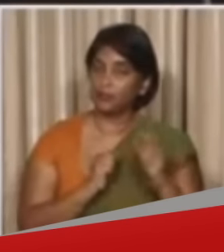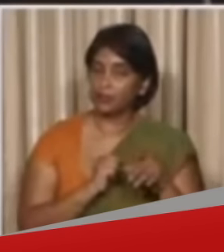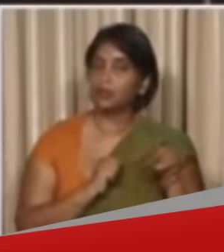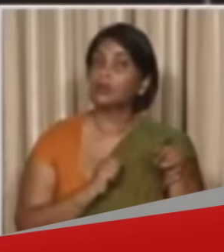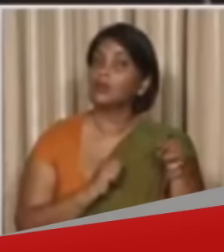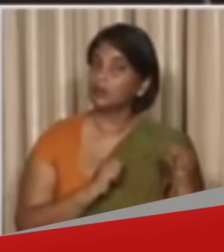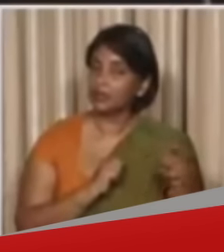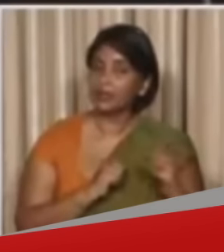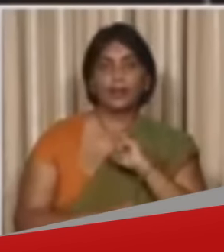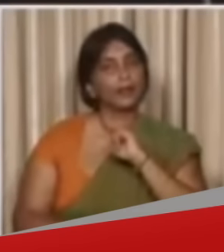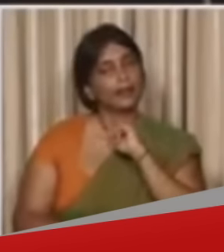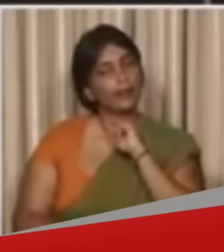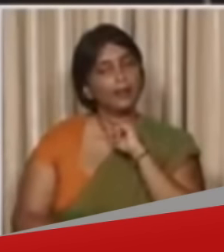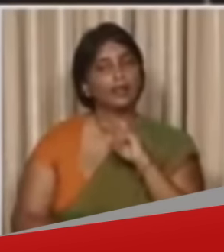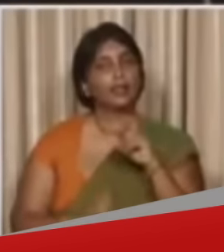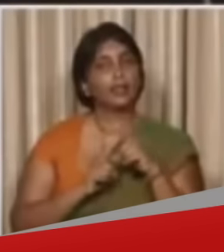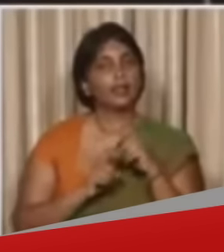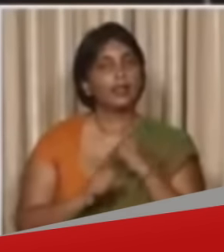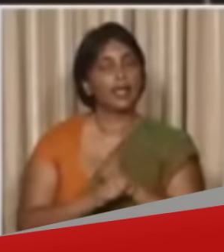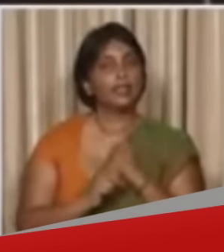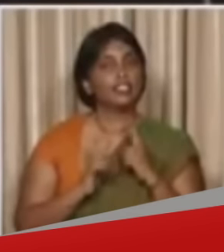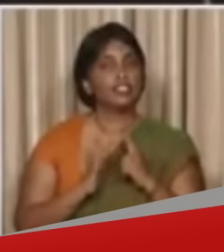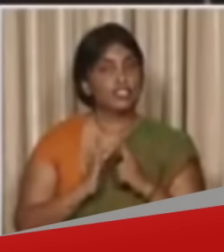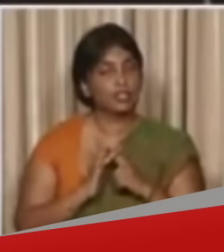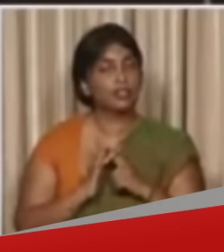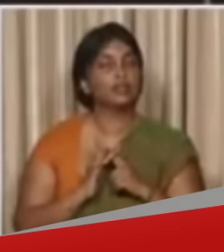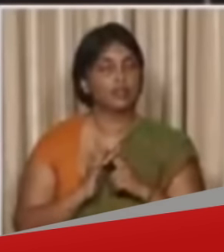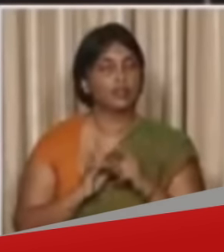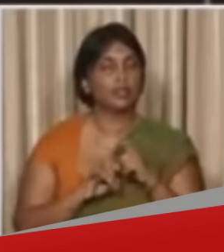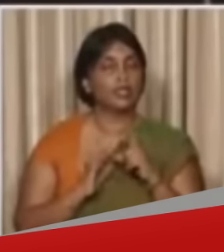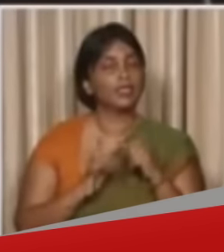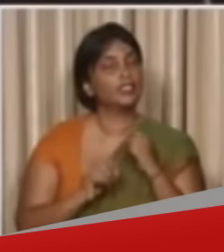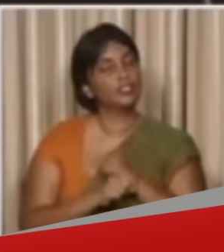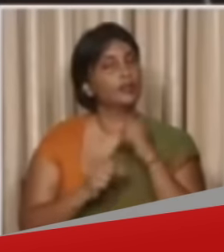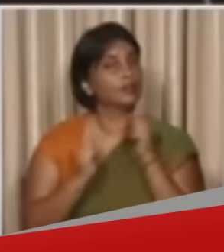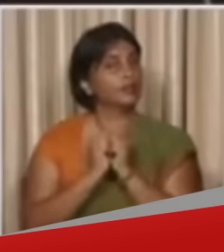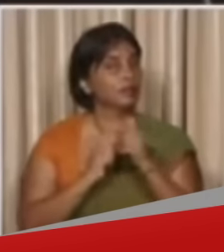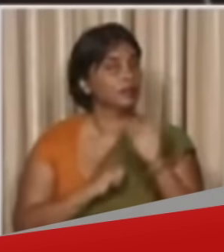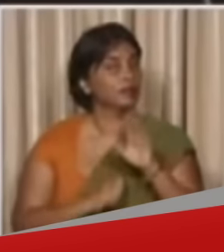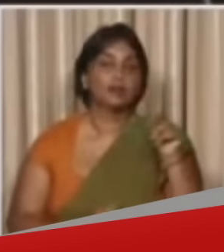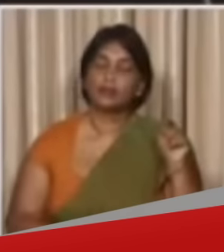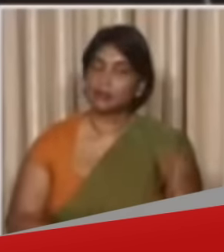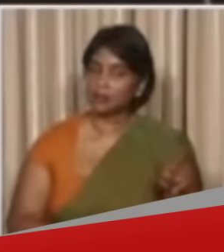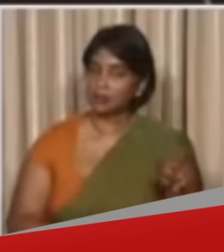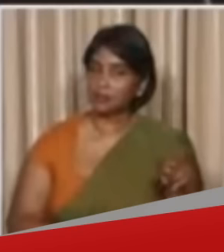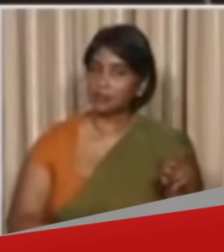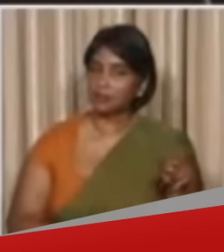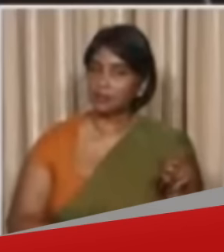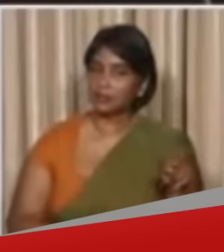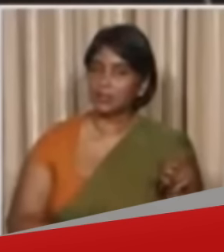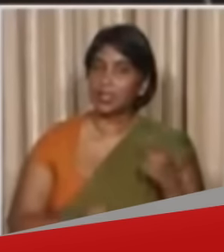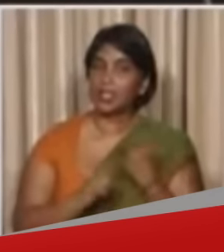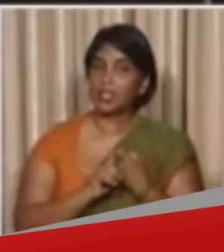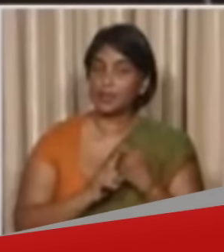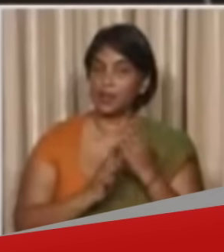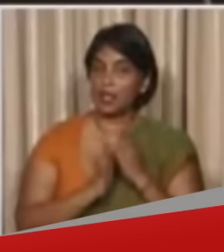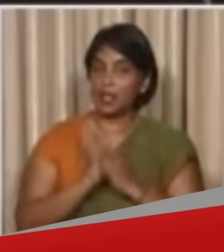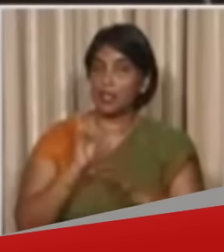ඔව් කෑගල්ලේ DIG වරයා කටයුතු කරපු ආකාරය සම්බන්ධයෙන් ඊට පස්සේ තමයි අපේ කබීර් රෂී